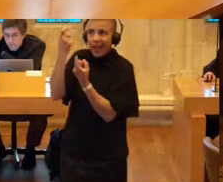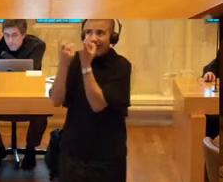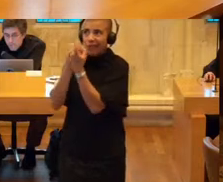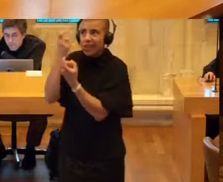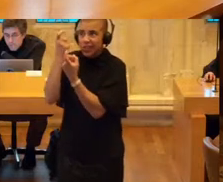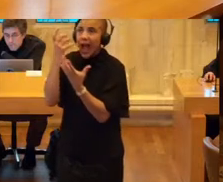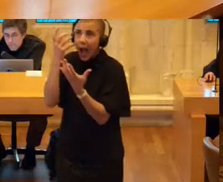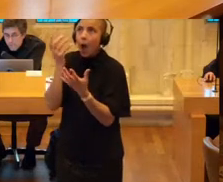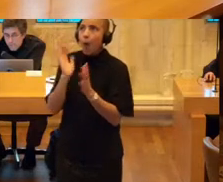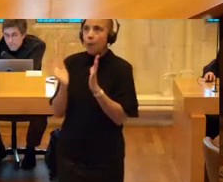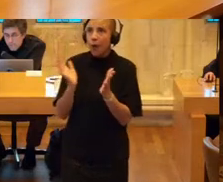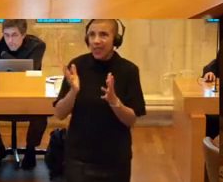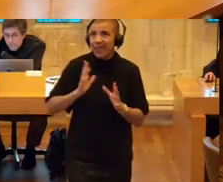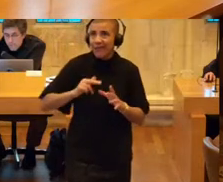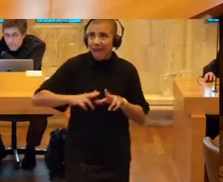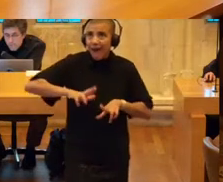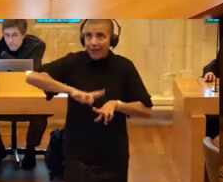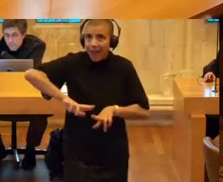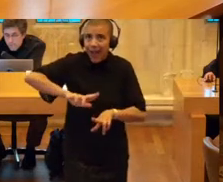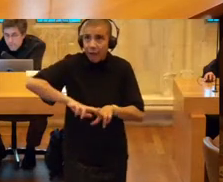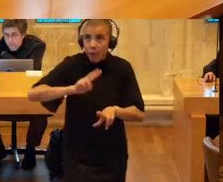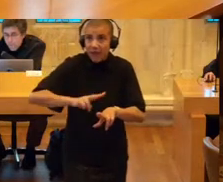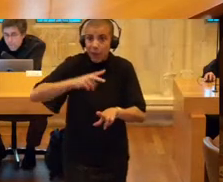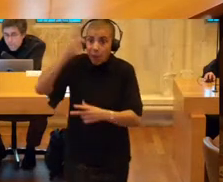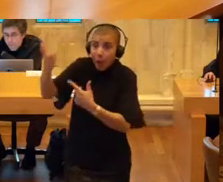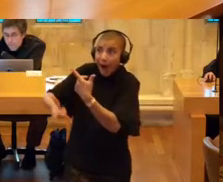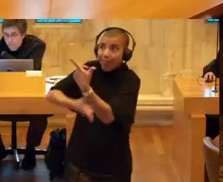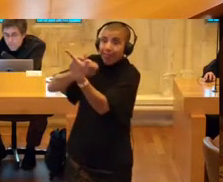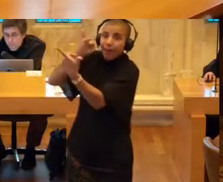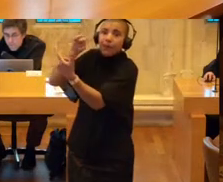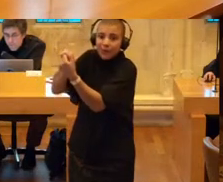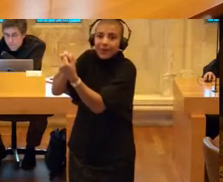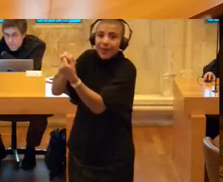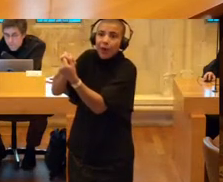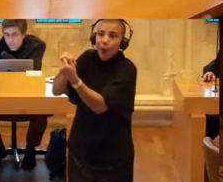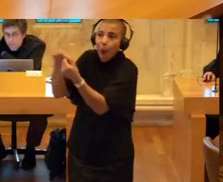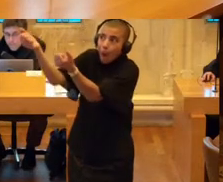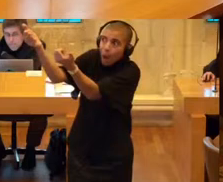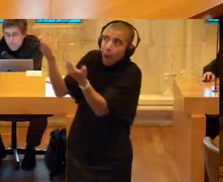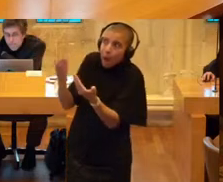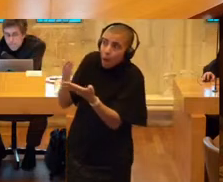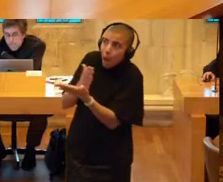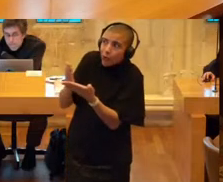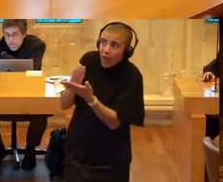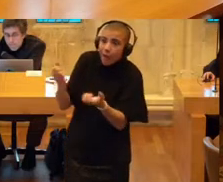besoins des porteurs de projets. Donc c'est plutôt une bonne chose et ça avance côté centre Paul Doumer. Voilà.